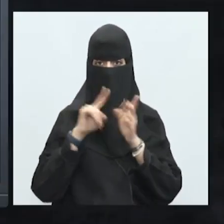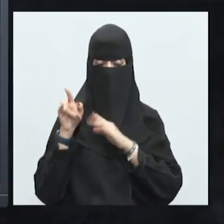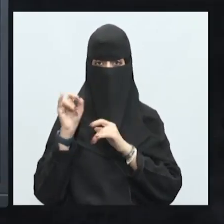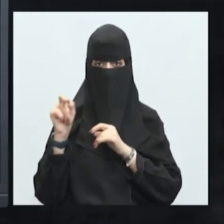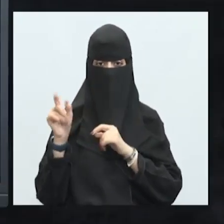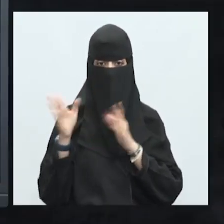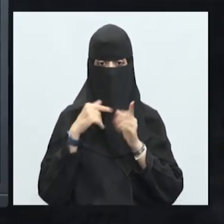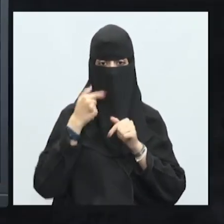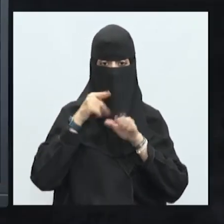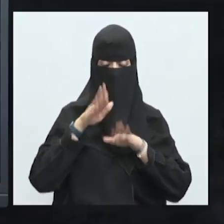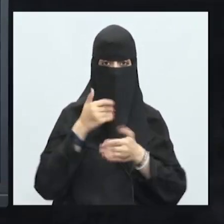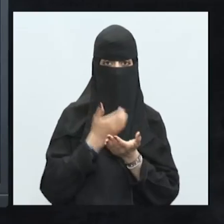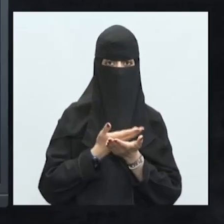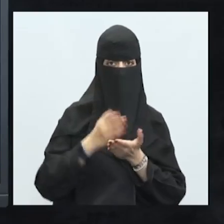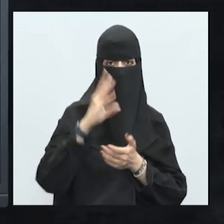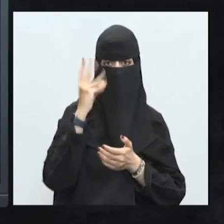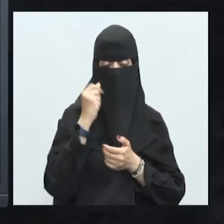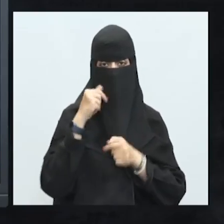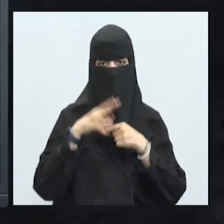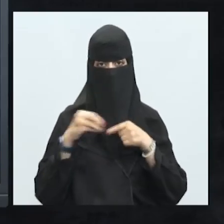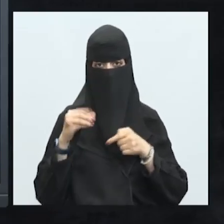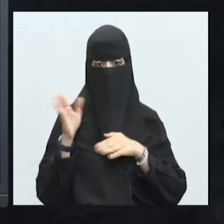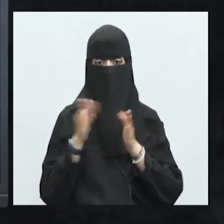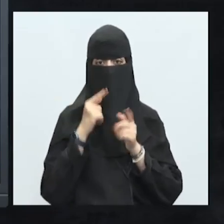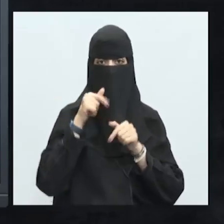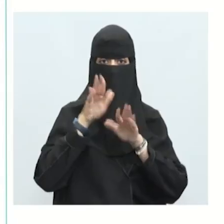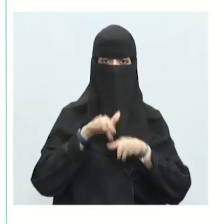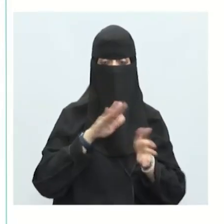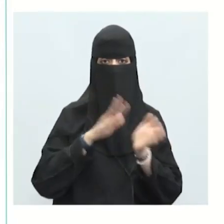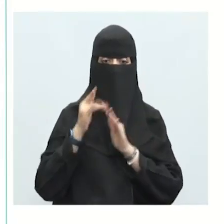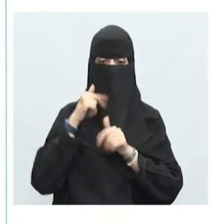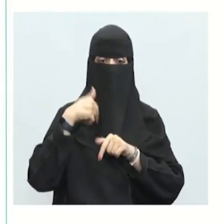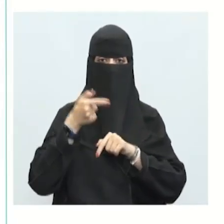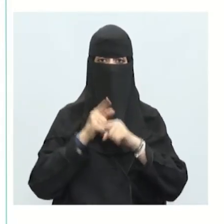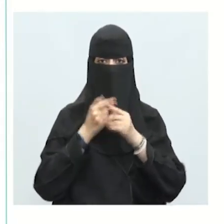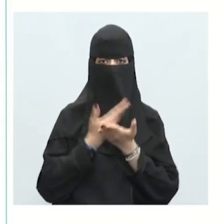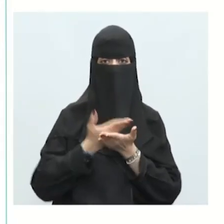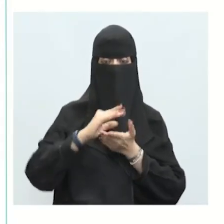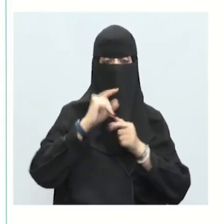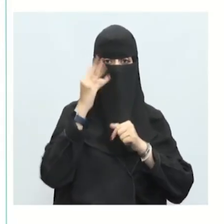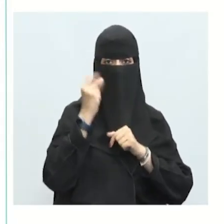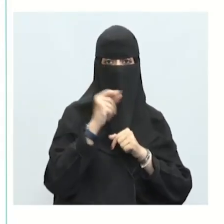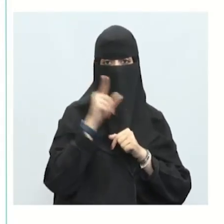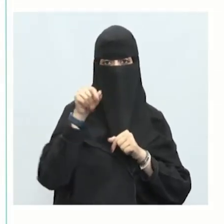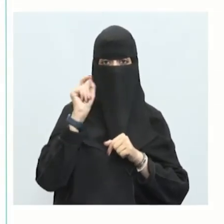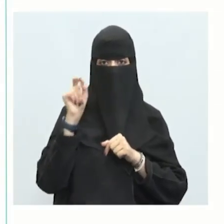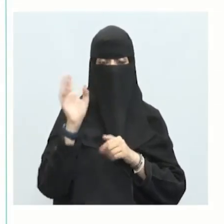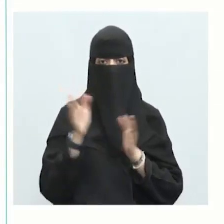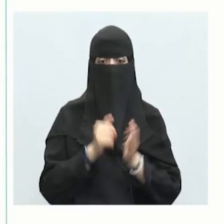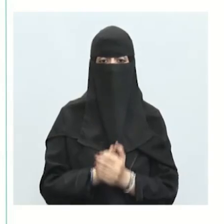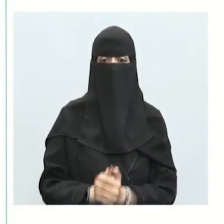الصفر يتم طباعه الرقم سالب والا يتم طباعه الرقم هو